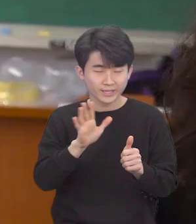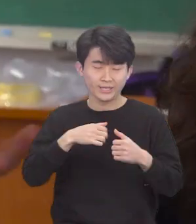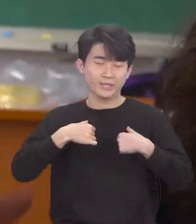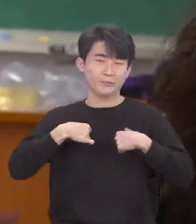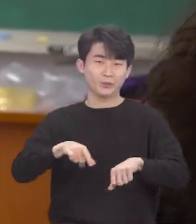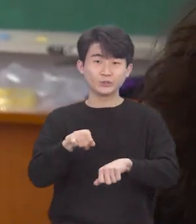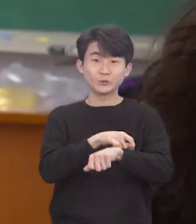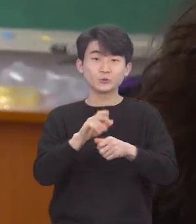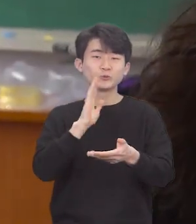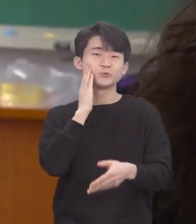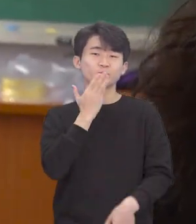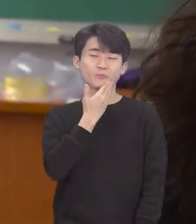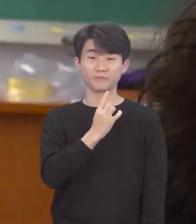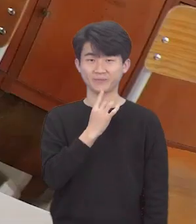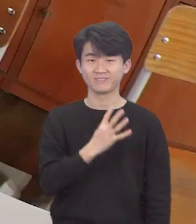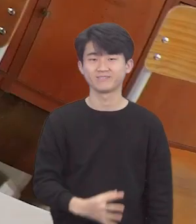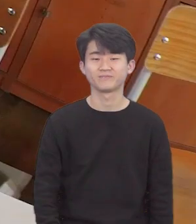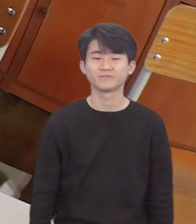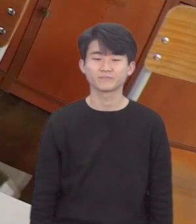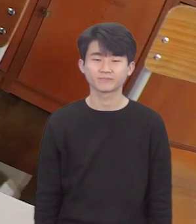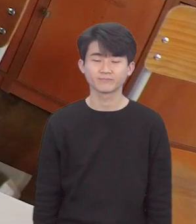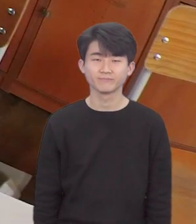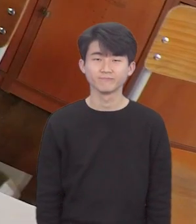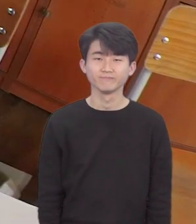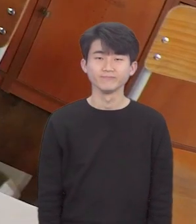지금 특수분자까지 하고 있습니다.